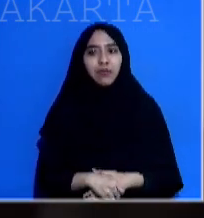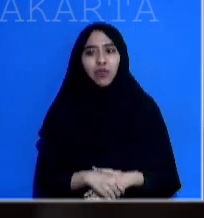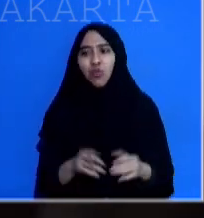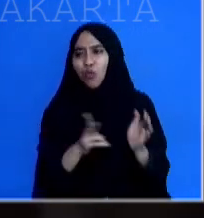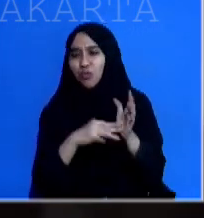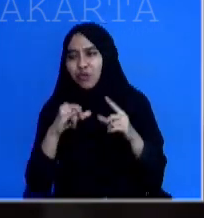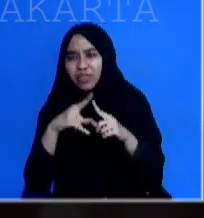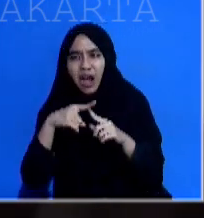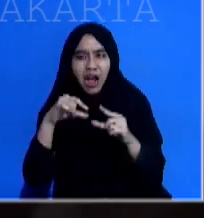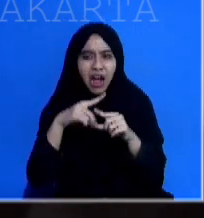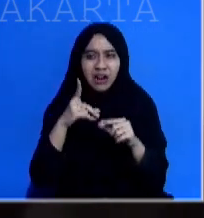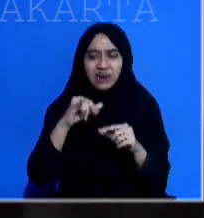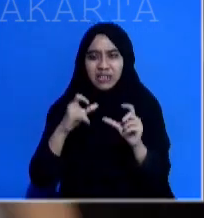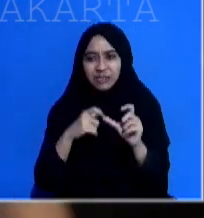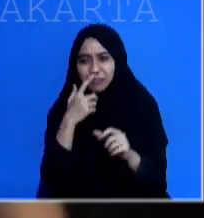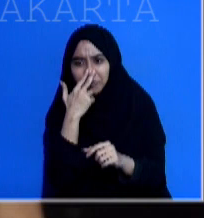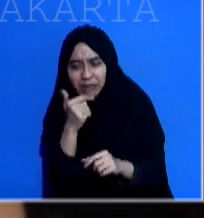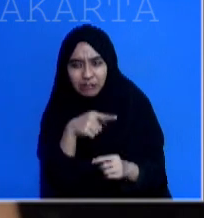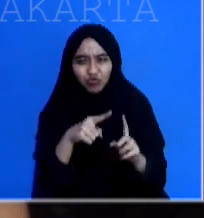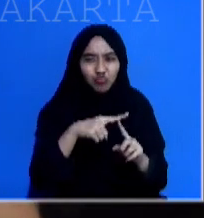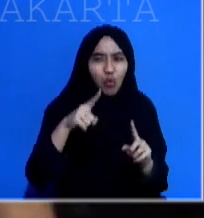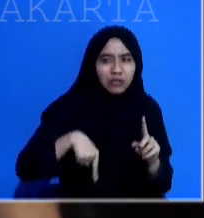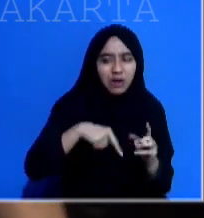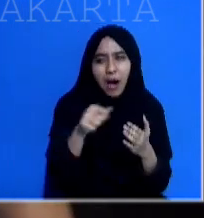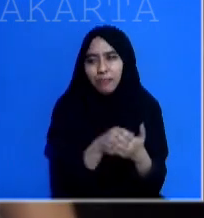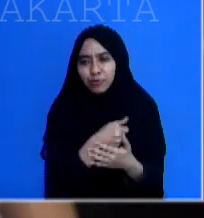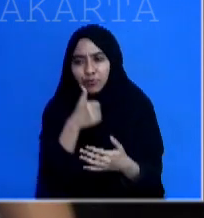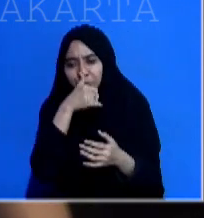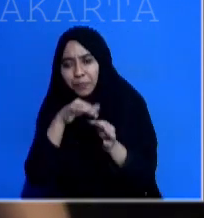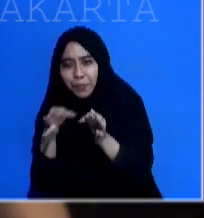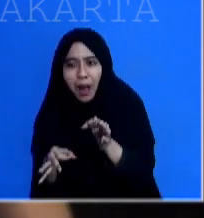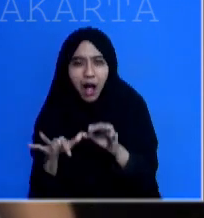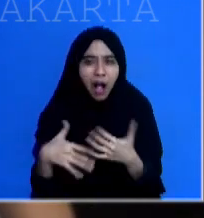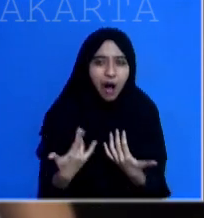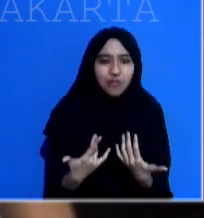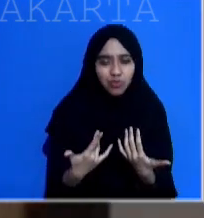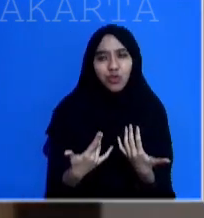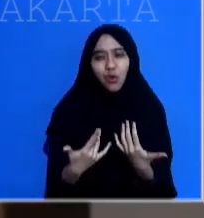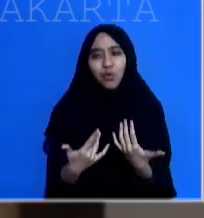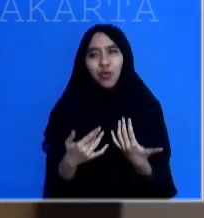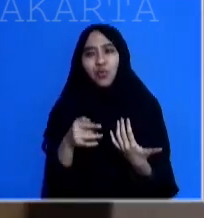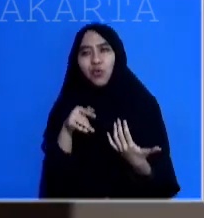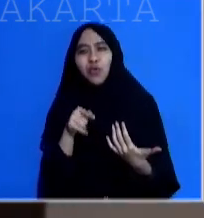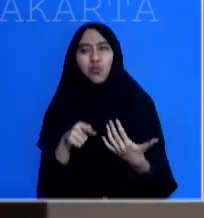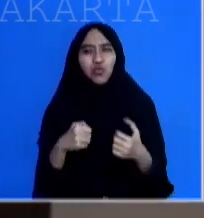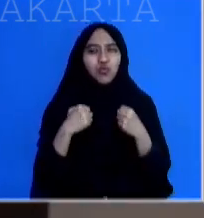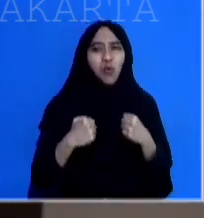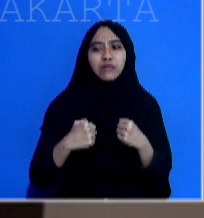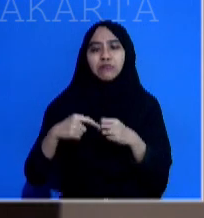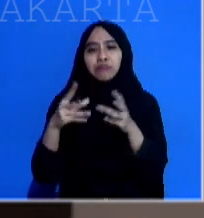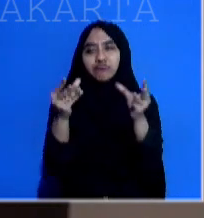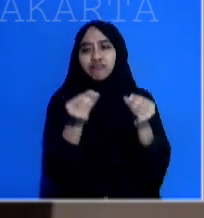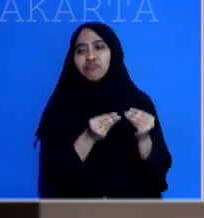memiliki peran penting dalam penghapusan itu karena pihak perbankan atau lising biasanya memberikan kuasa kepada notaris terkait